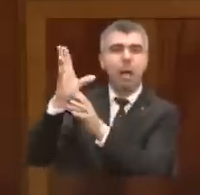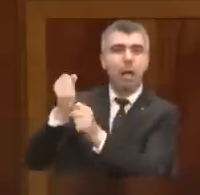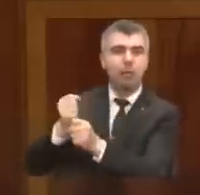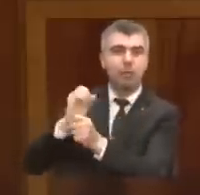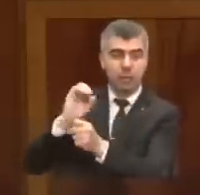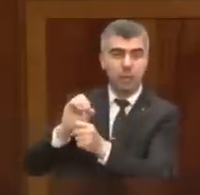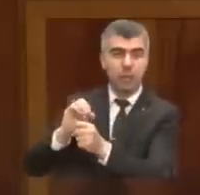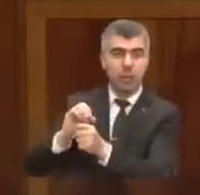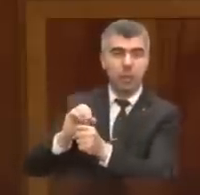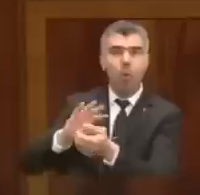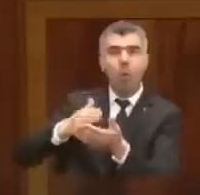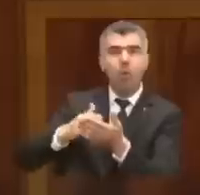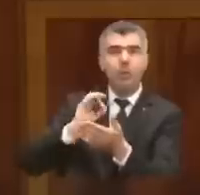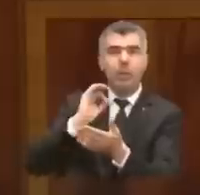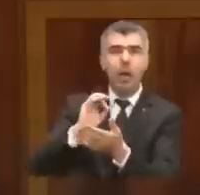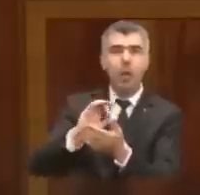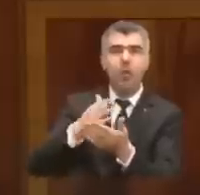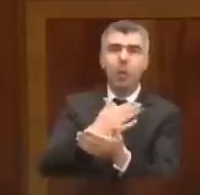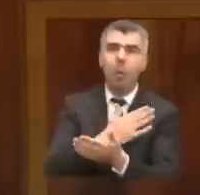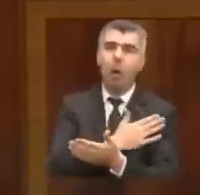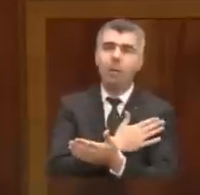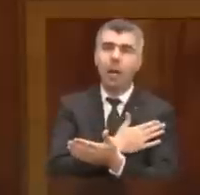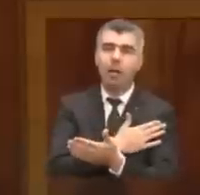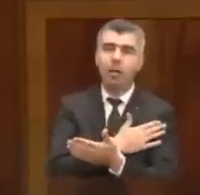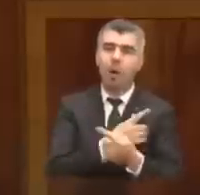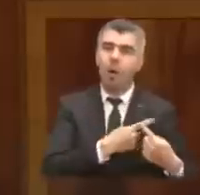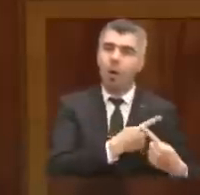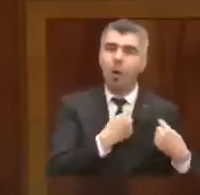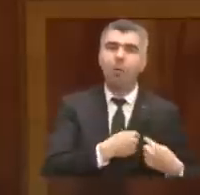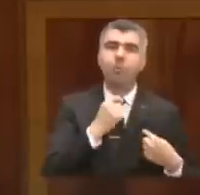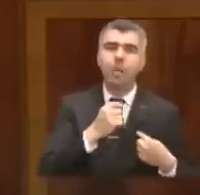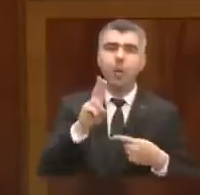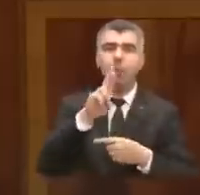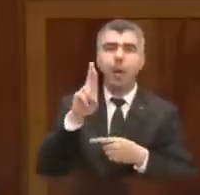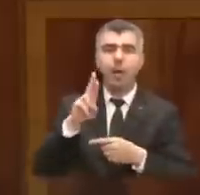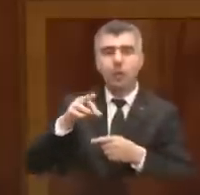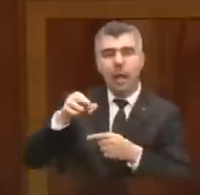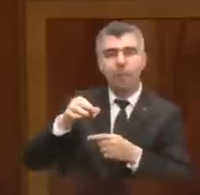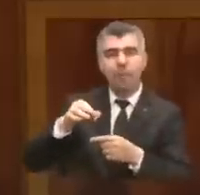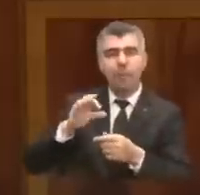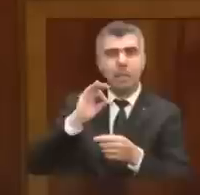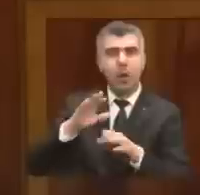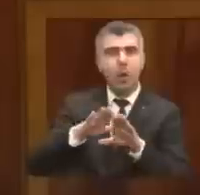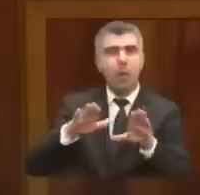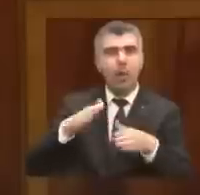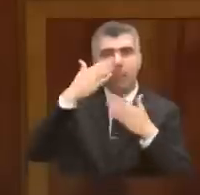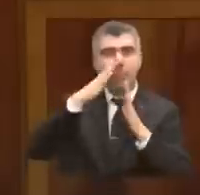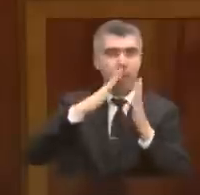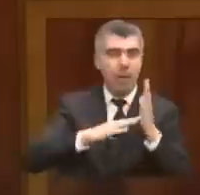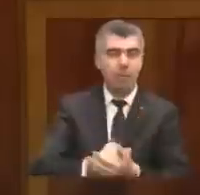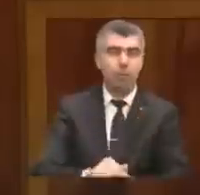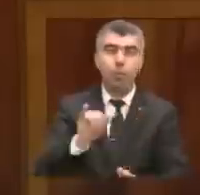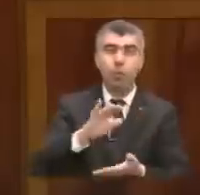القوت الوحيد اللي بقى لهم هي الوطنية وحب الملك وحب تربة هذا البلد العزيز. بالمقابل أشنو قدمنا